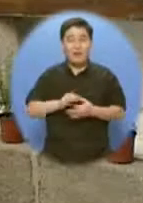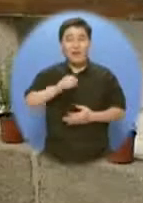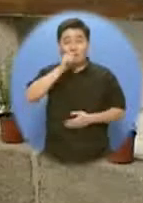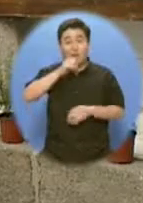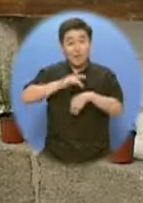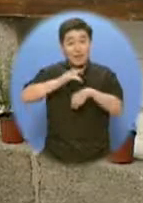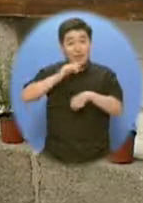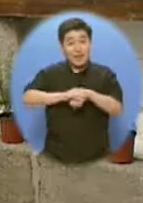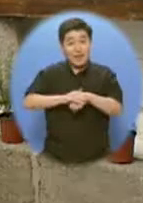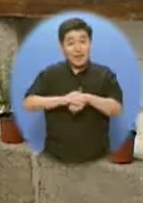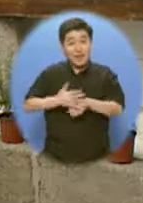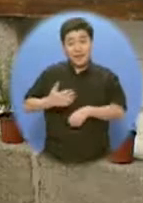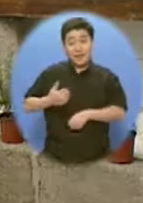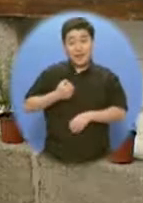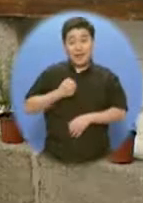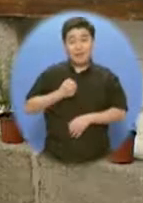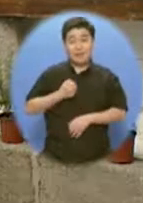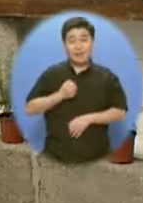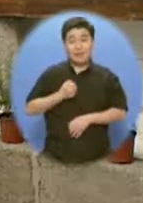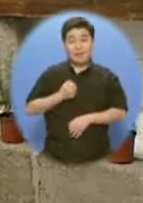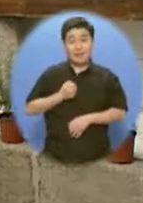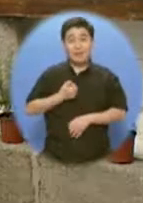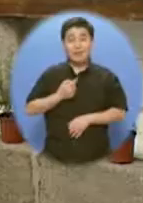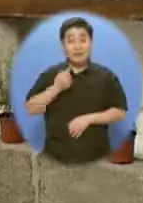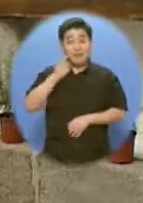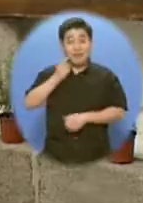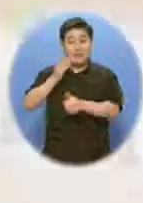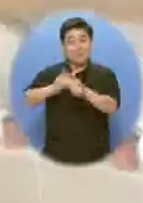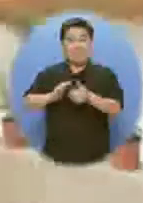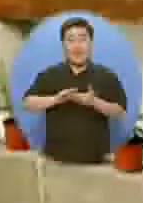습관을 을한번 가져보시길